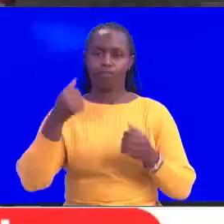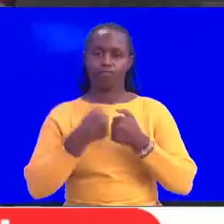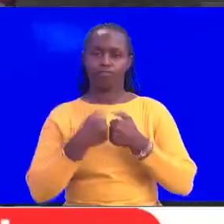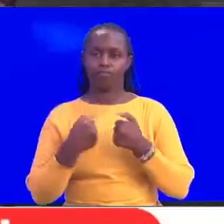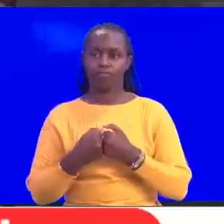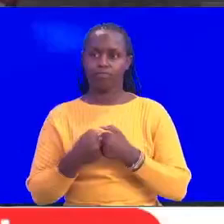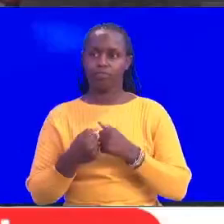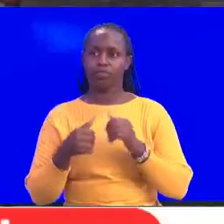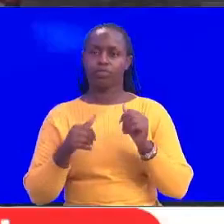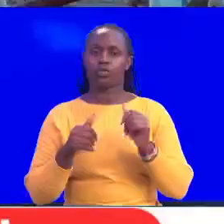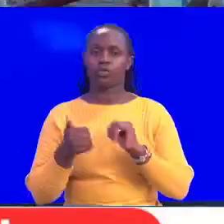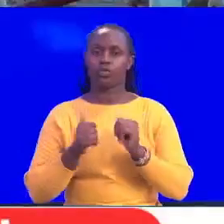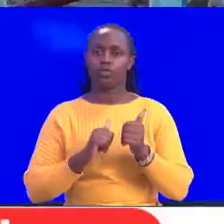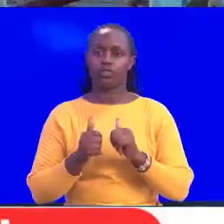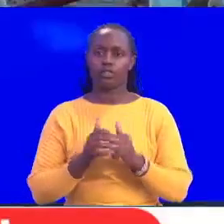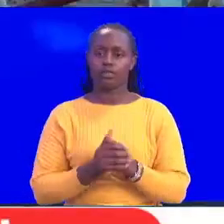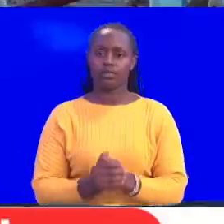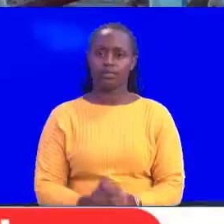soka.